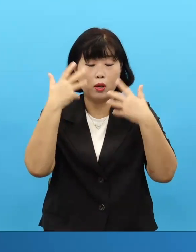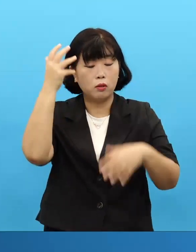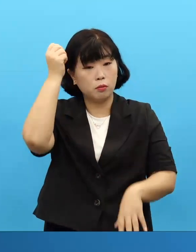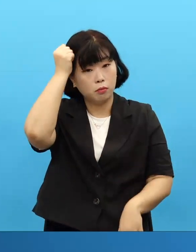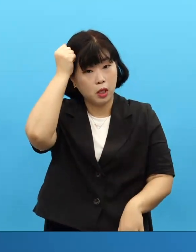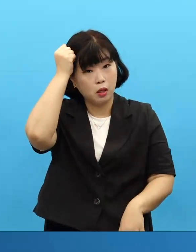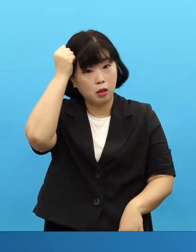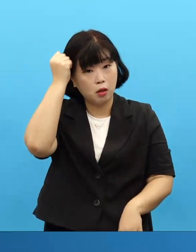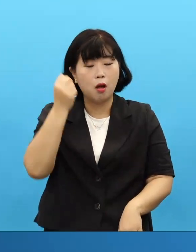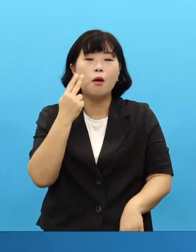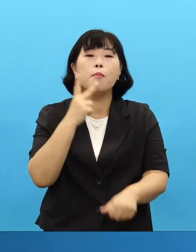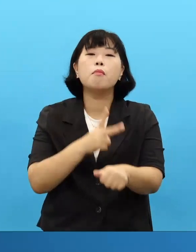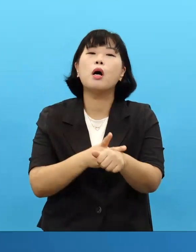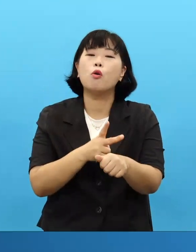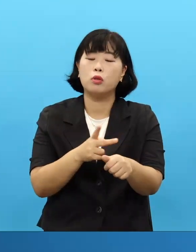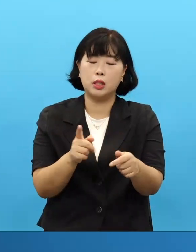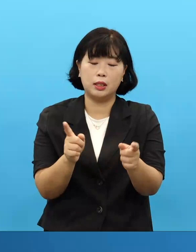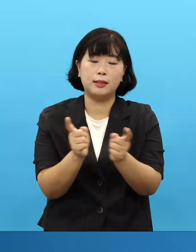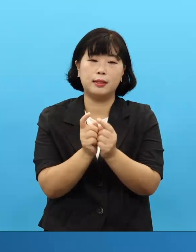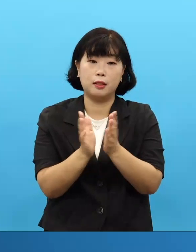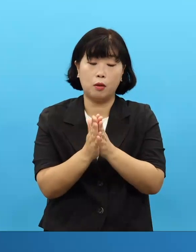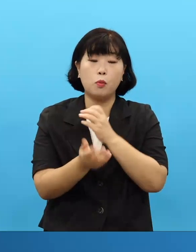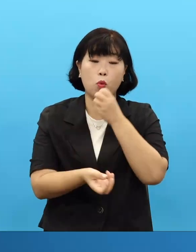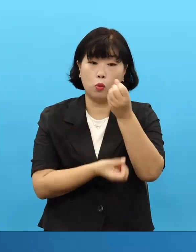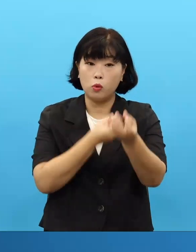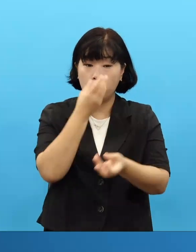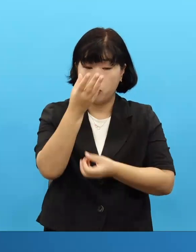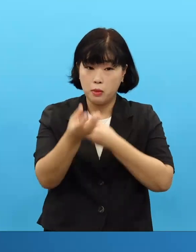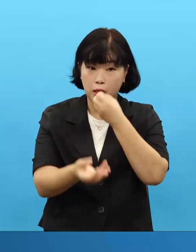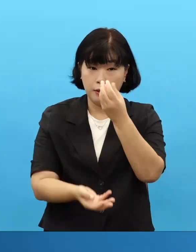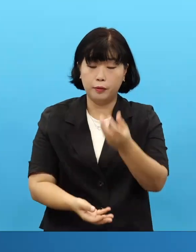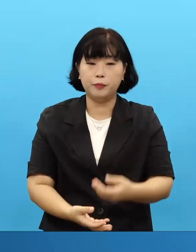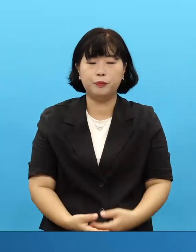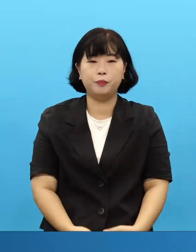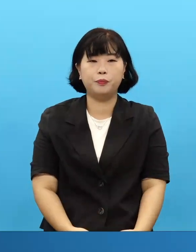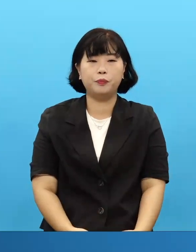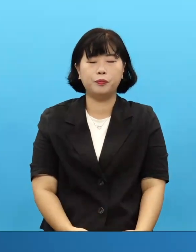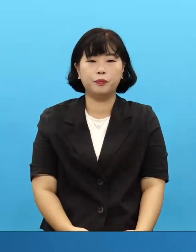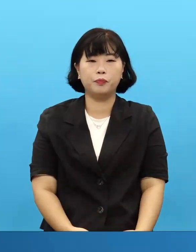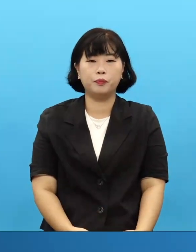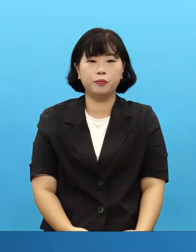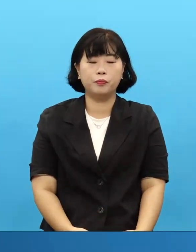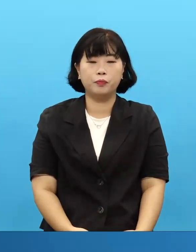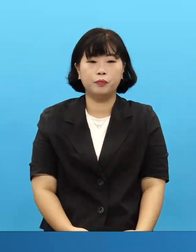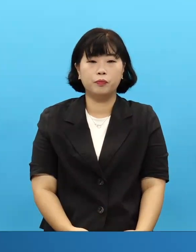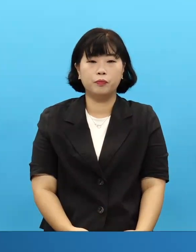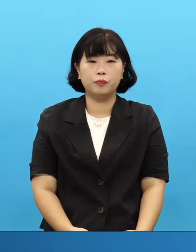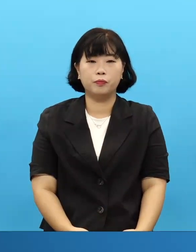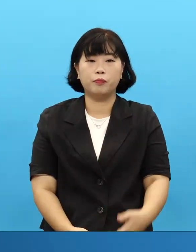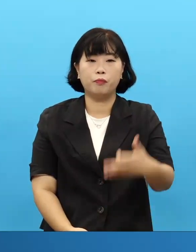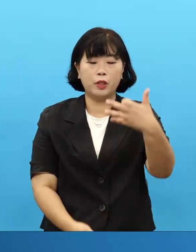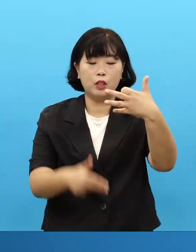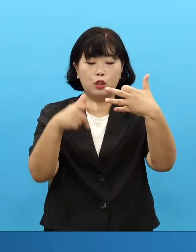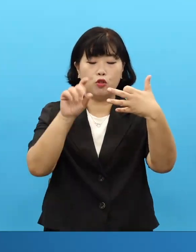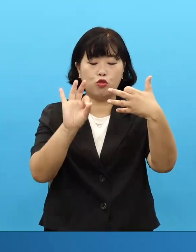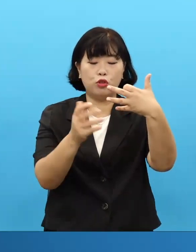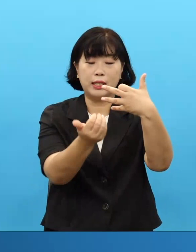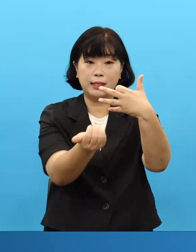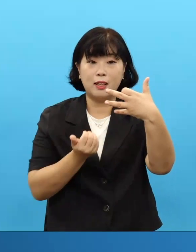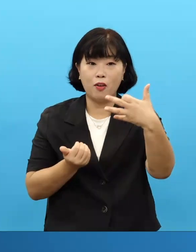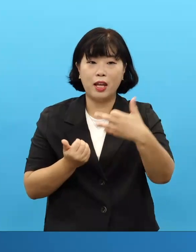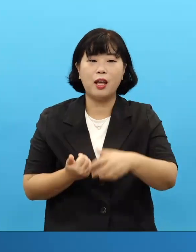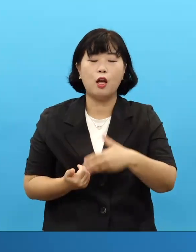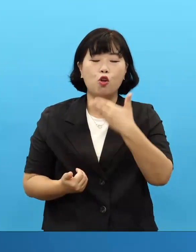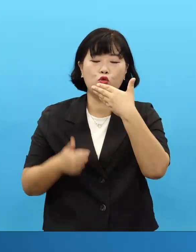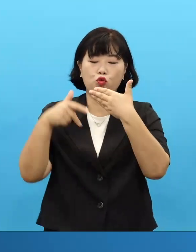말입니다. And these are the words of Paul. 그런데 하나님의 말씀을 따라서 한 얘기예요. But these are the words